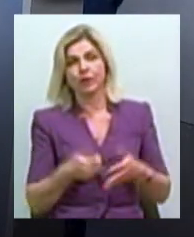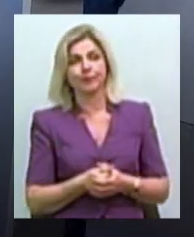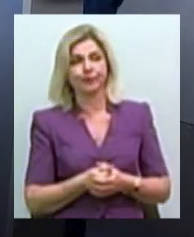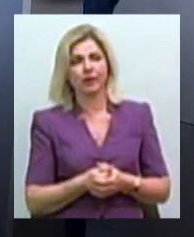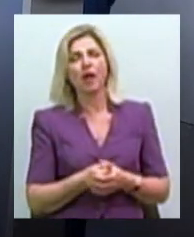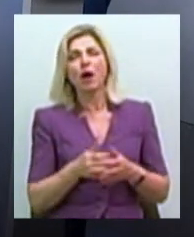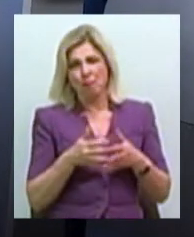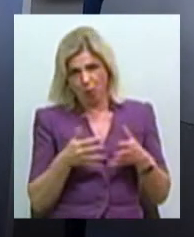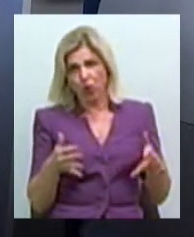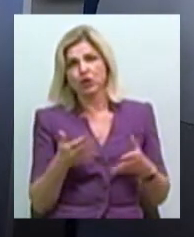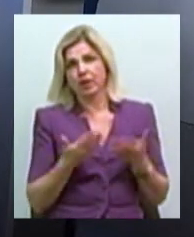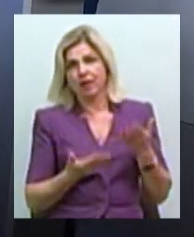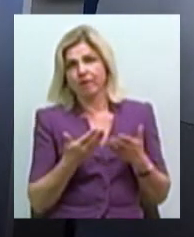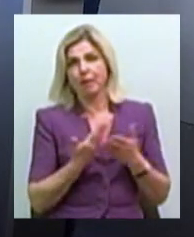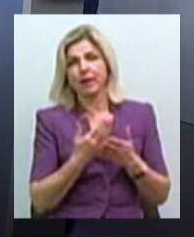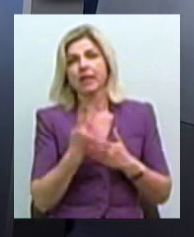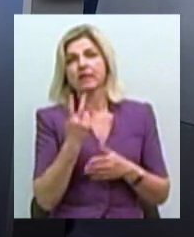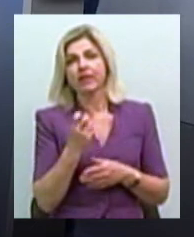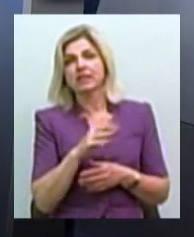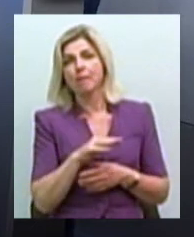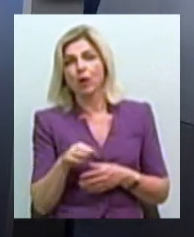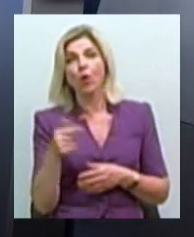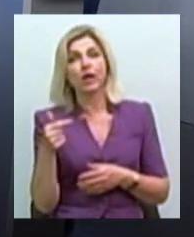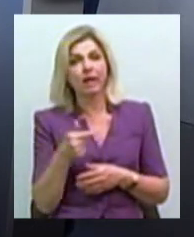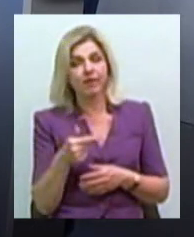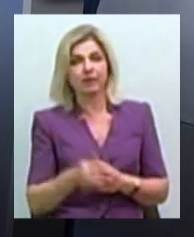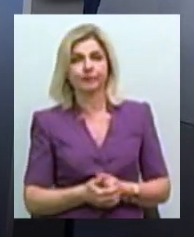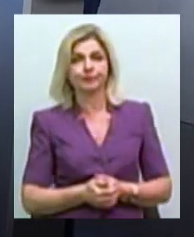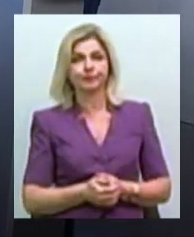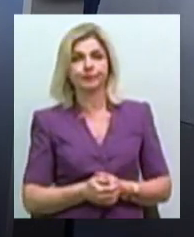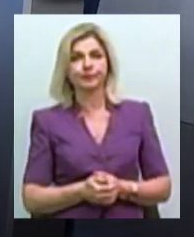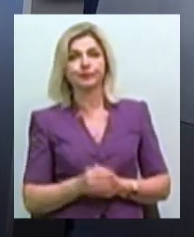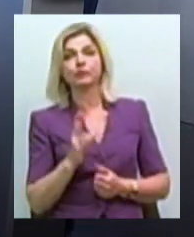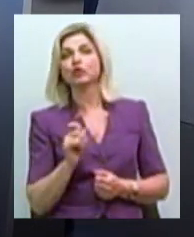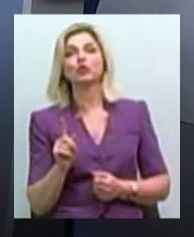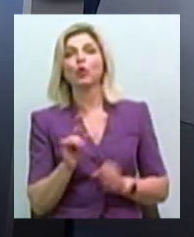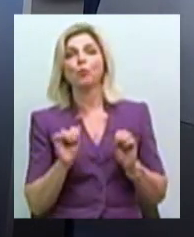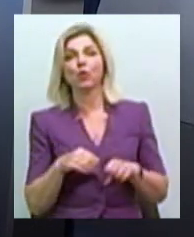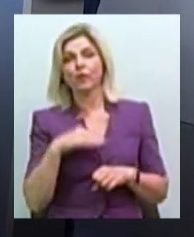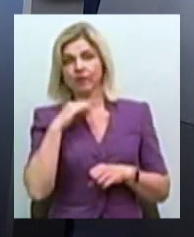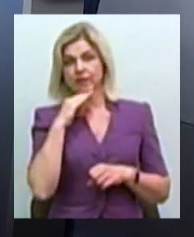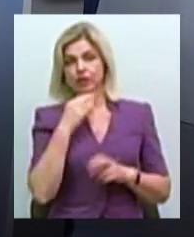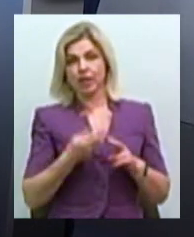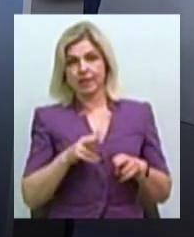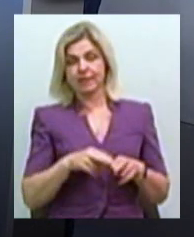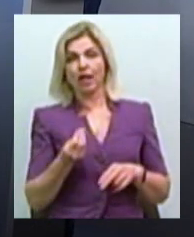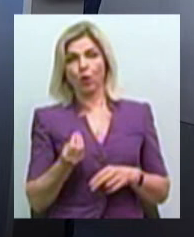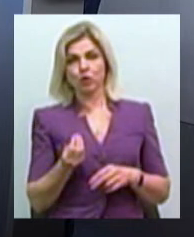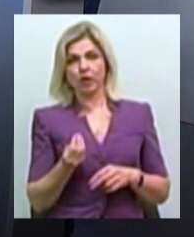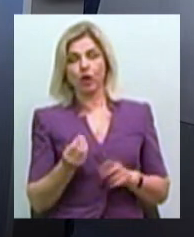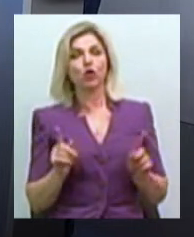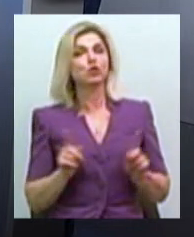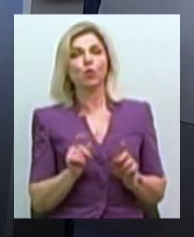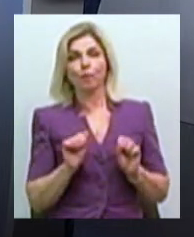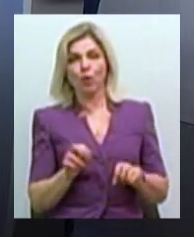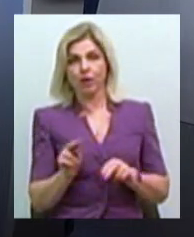скоріше всього. Більше. Ну, це принаймні 200 мільйонів гривень. На що могло б вистачити цих грошей? Що